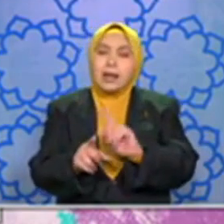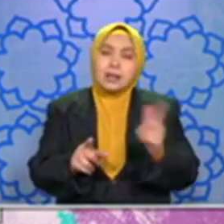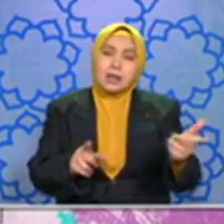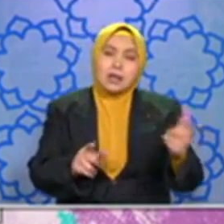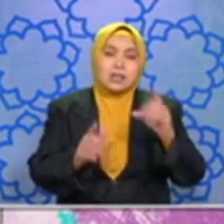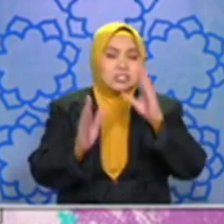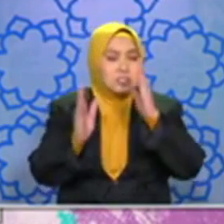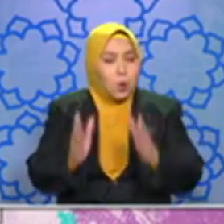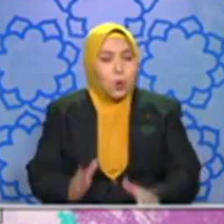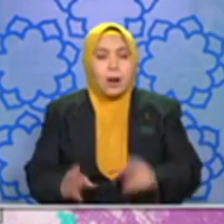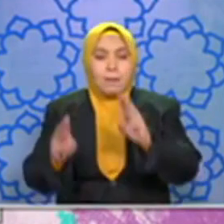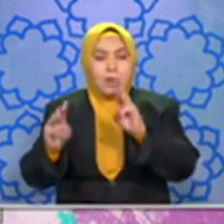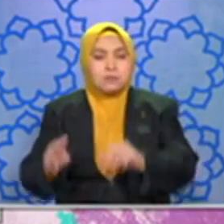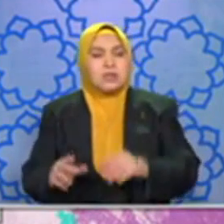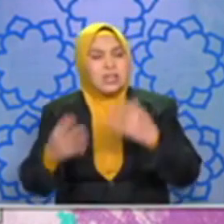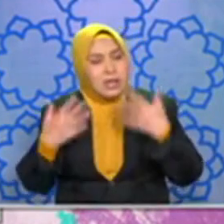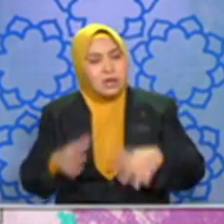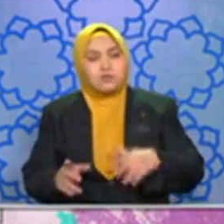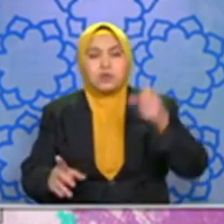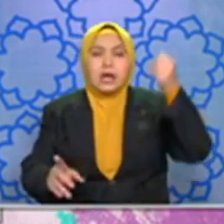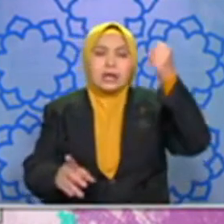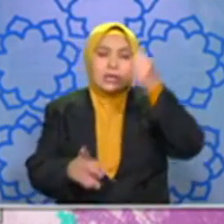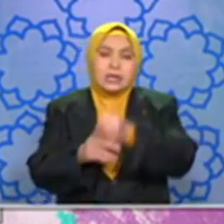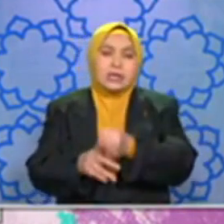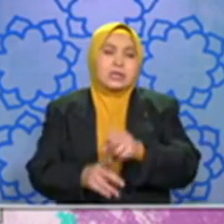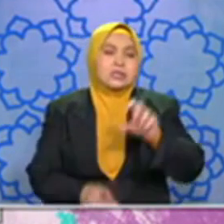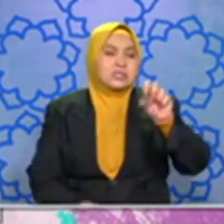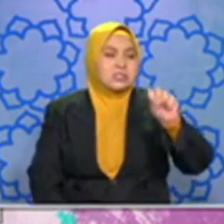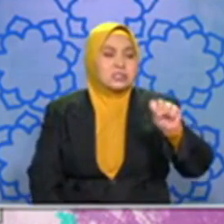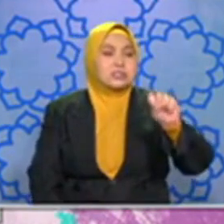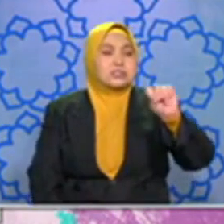تتبعون إلا رجلا